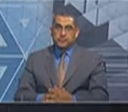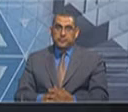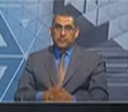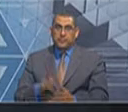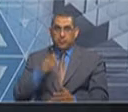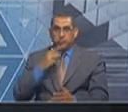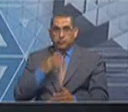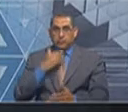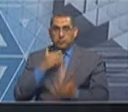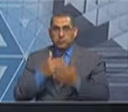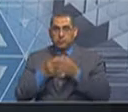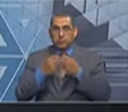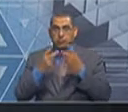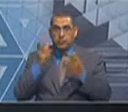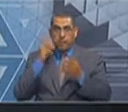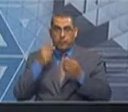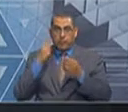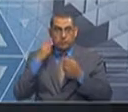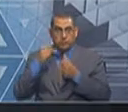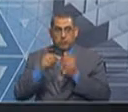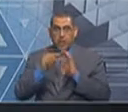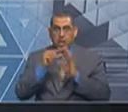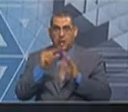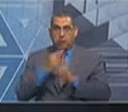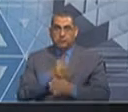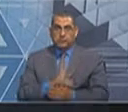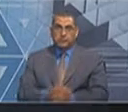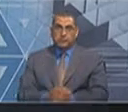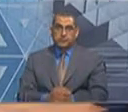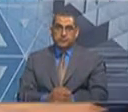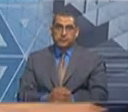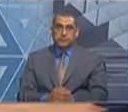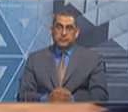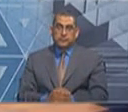إذن مشاهدينا انتهت نشرتنا، وهذه تذكرة بأهم العناوين.